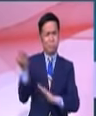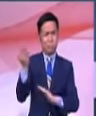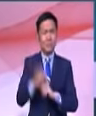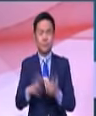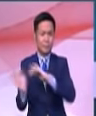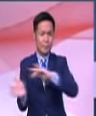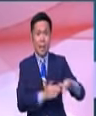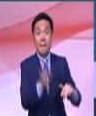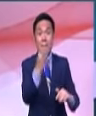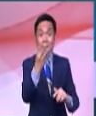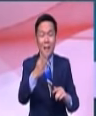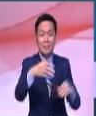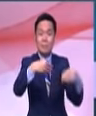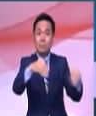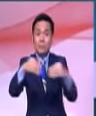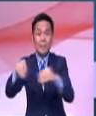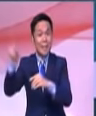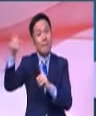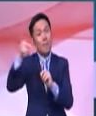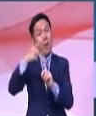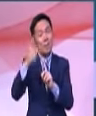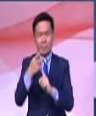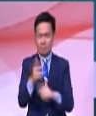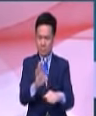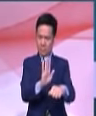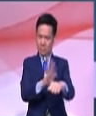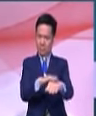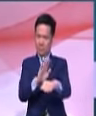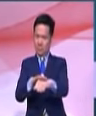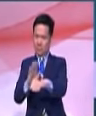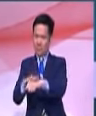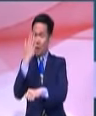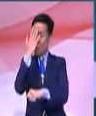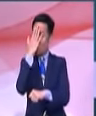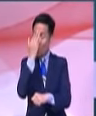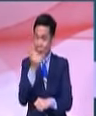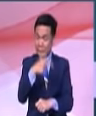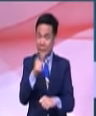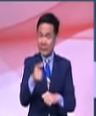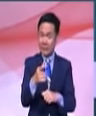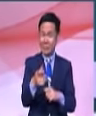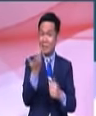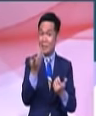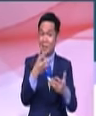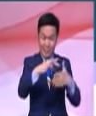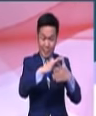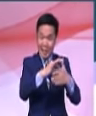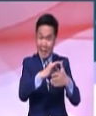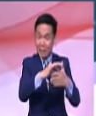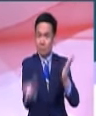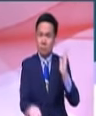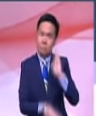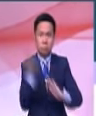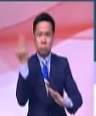14 peniaga di Pulau Pinang diberi amaran kerana menjual daging tempatan melebihi harga yang telah ditetapkan.